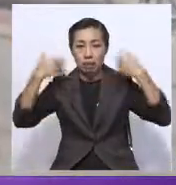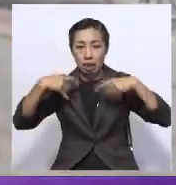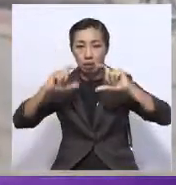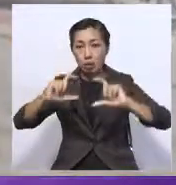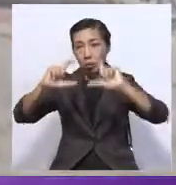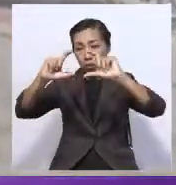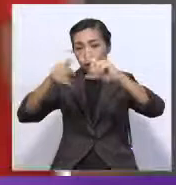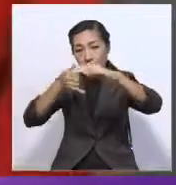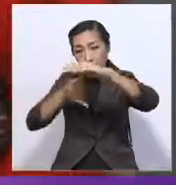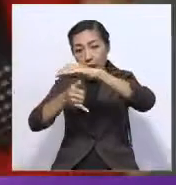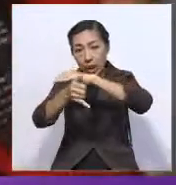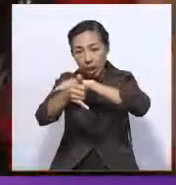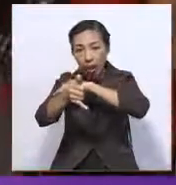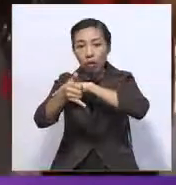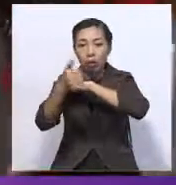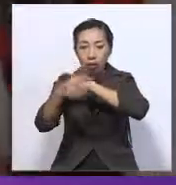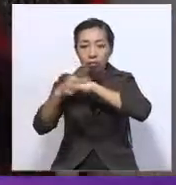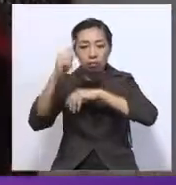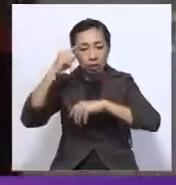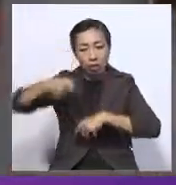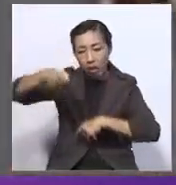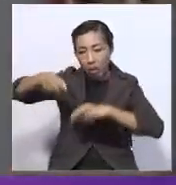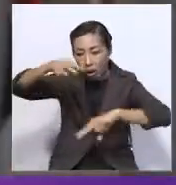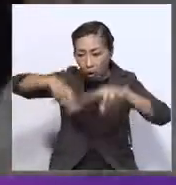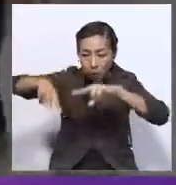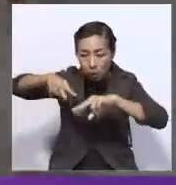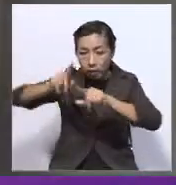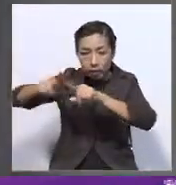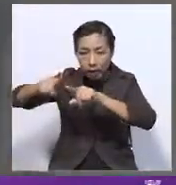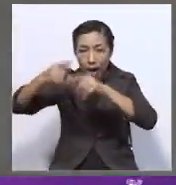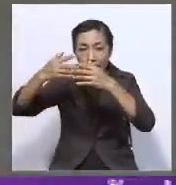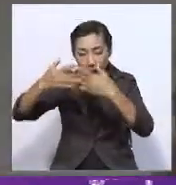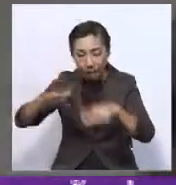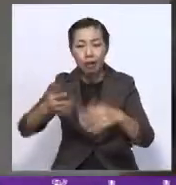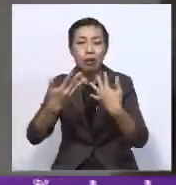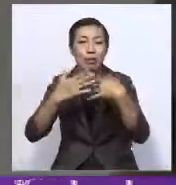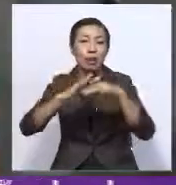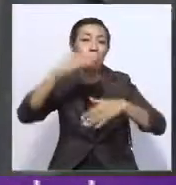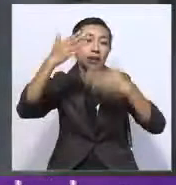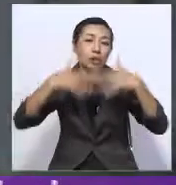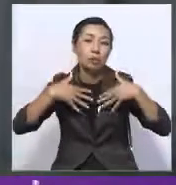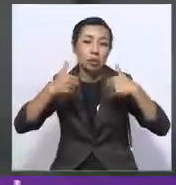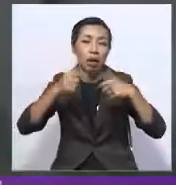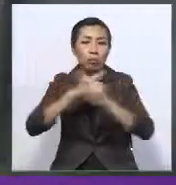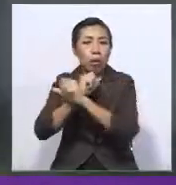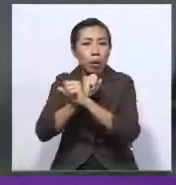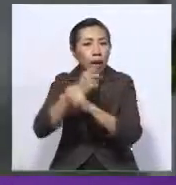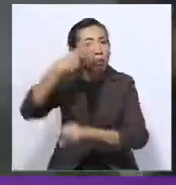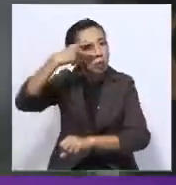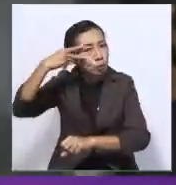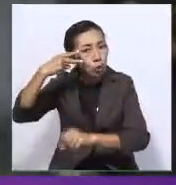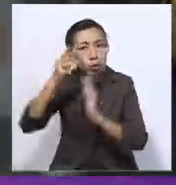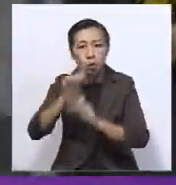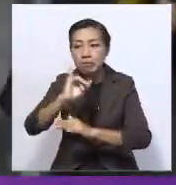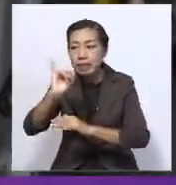ที่จัดเตรียมไว้เพื่อให้ประชาชนผ่านการคัดกรองเข้ามาเพื่อเที่ยวชมงานกันอย่างมีความสุขป้องกันมิจฉาชีพที่อาจจะแฝงตัวเข้ามาในบ